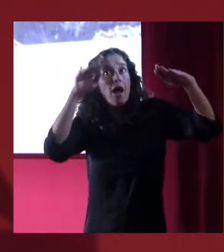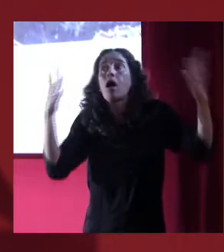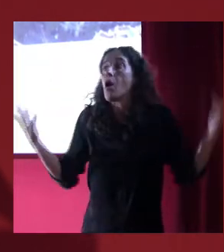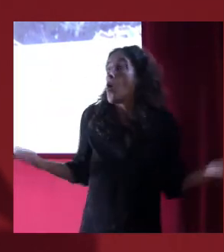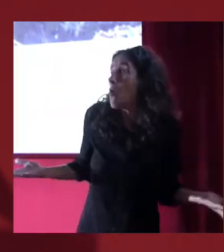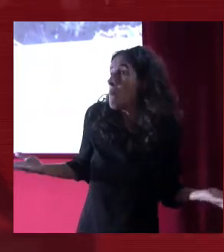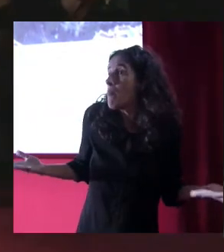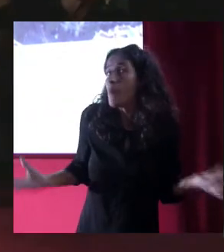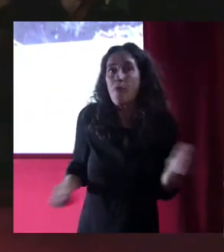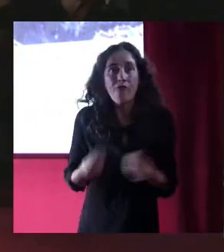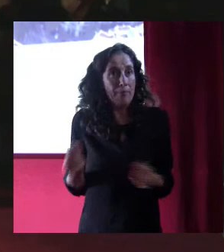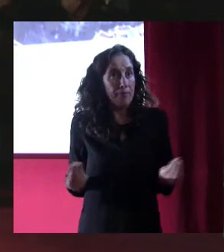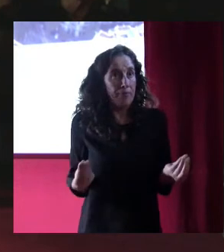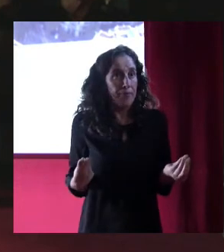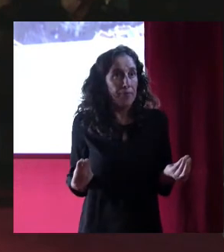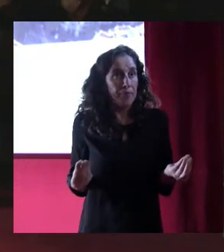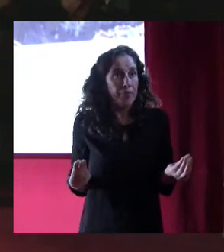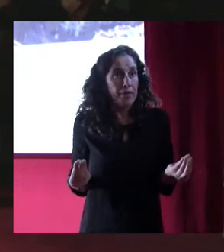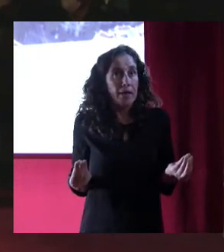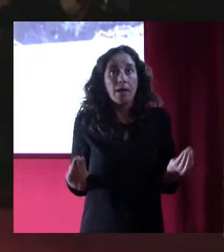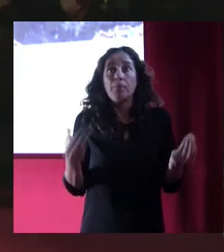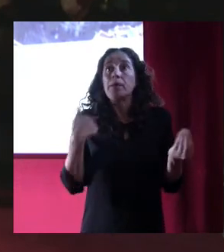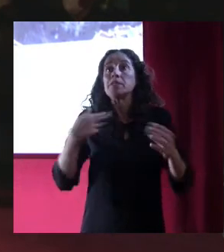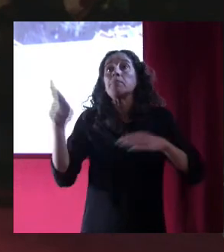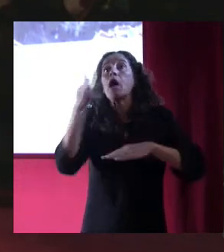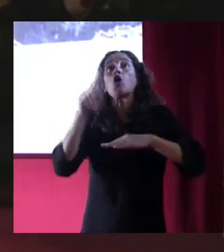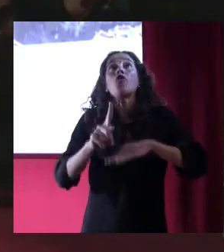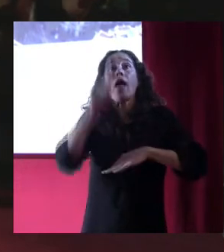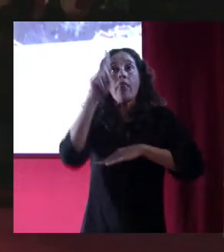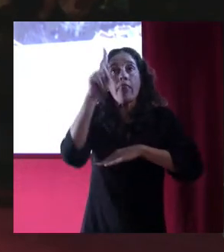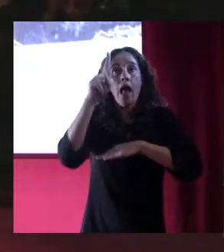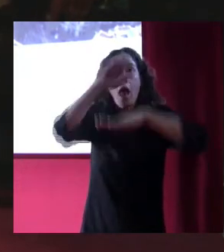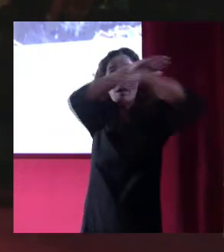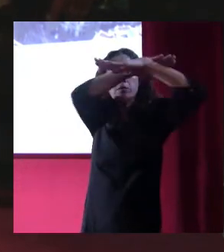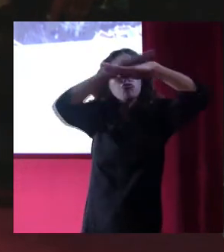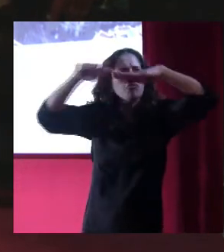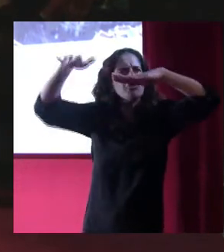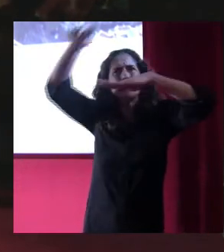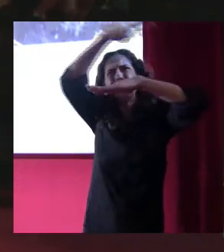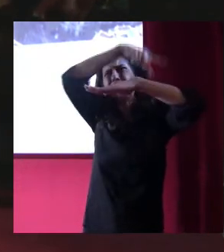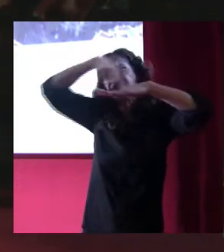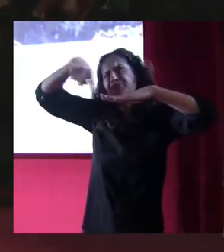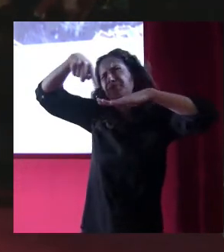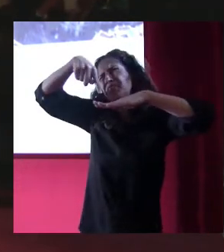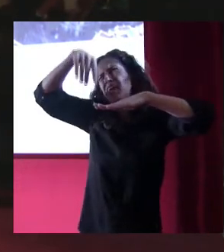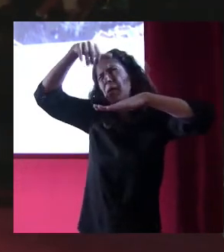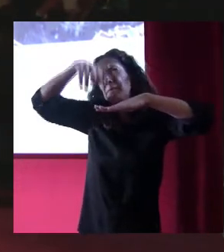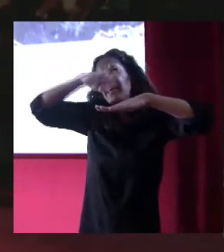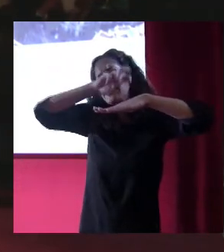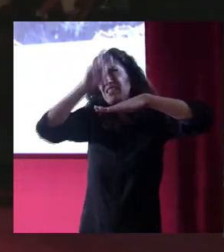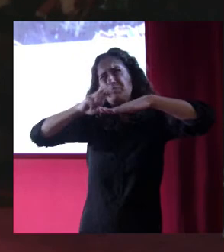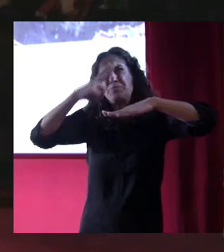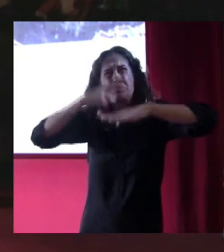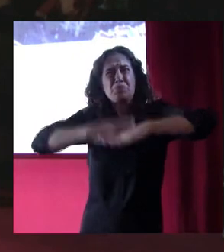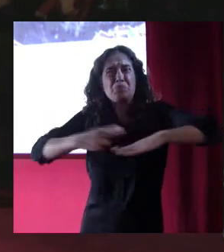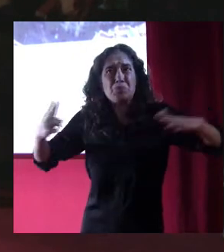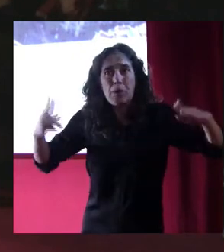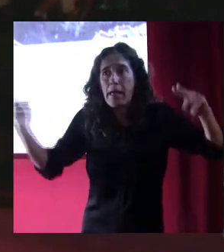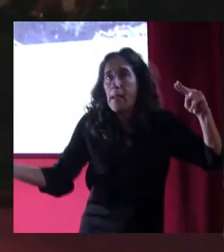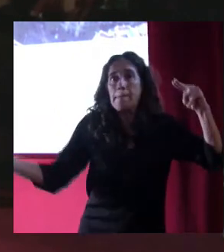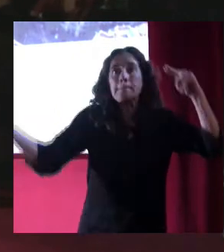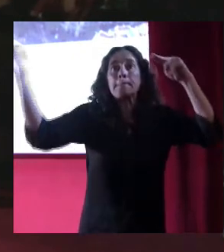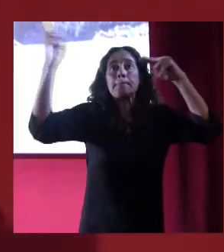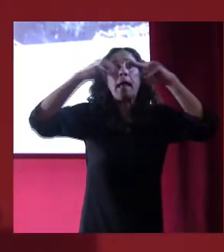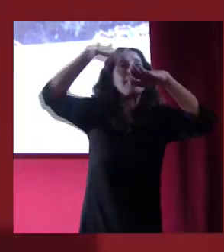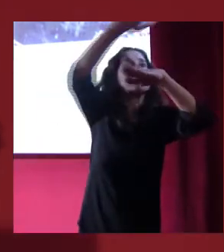farem? Un cop cobrim la Ronda de Dalt, guanyem una quantitat ingent d'espai públic, permetem que es connectin